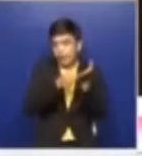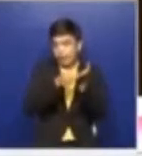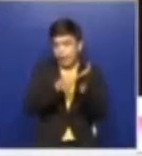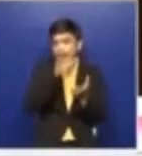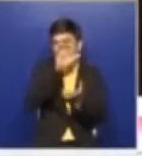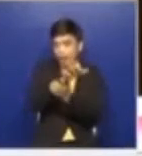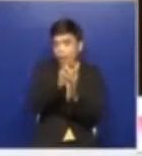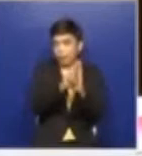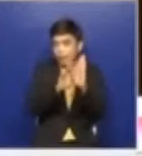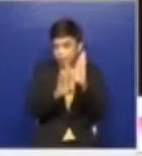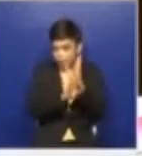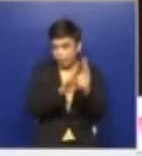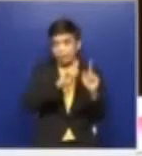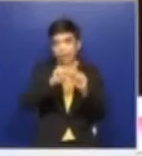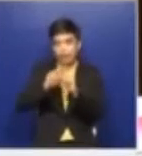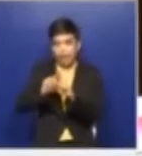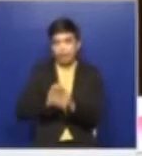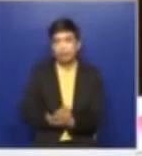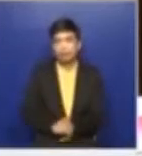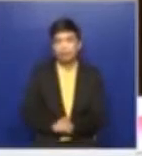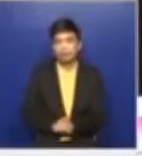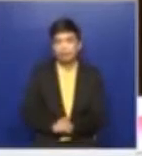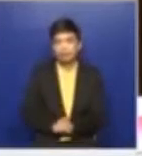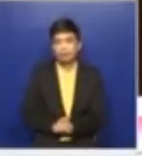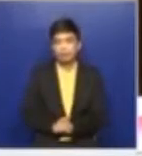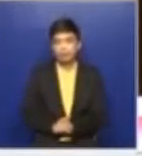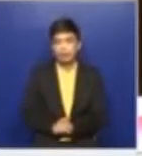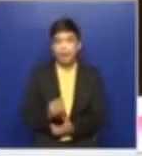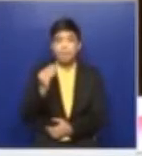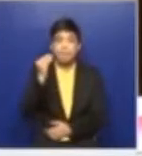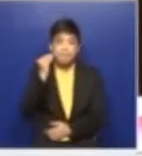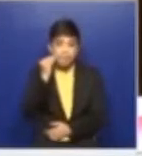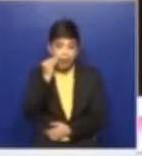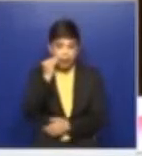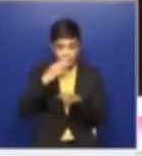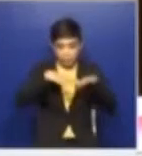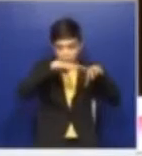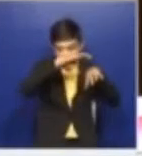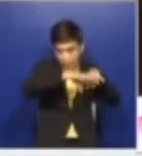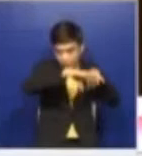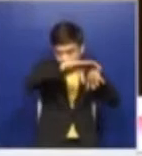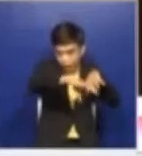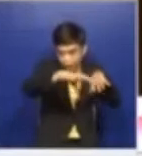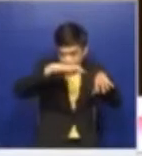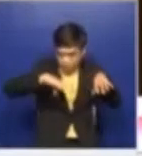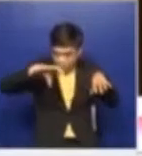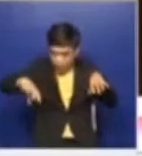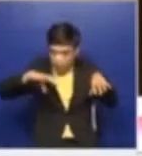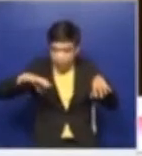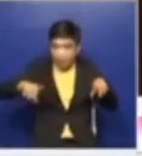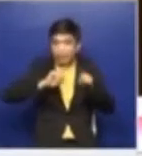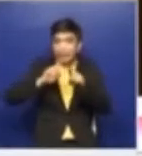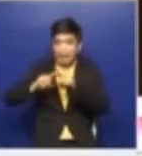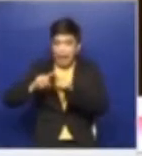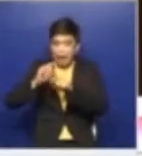ในเรื่องนี้ต่อมานะคะเนื่องจากหมู่บ้านต่างๆที่เกิดมานานหลายสิบปีเป็นหมู่บ้านเก่